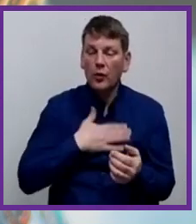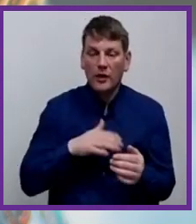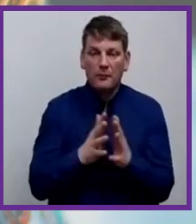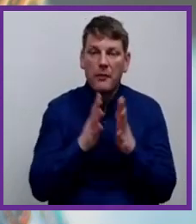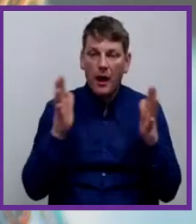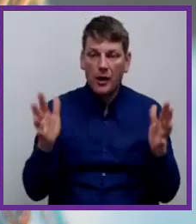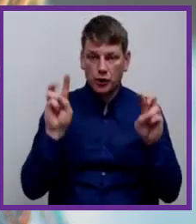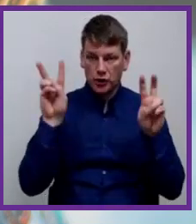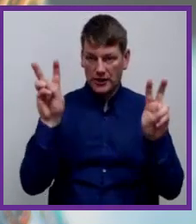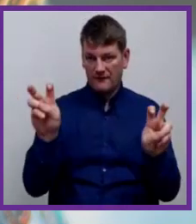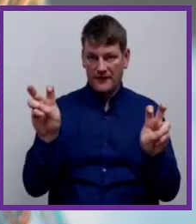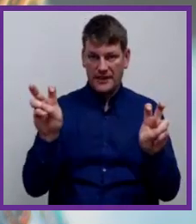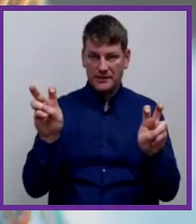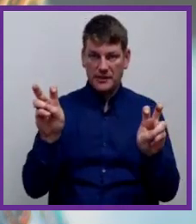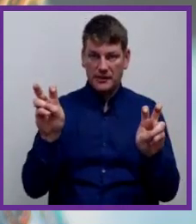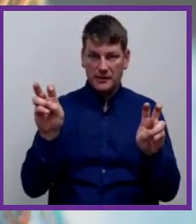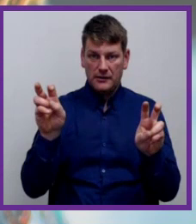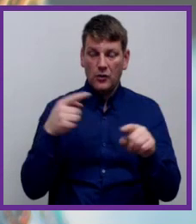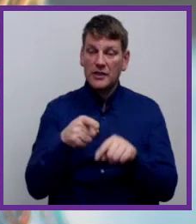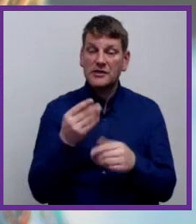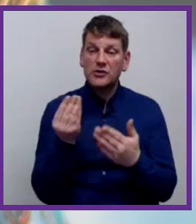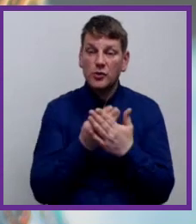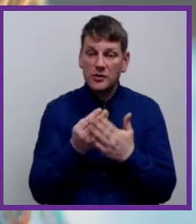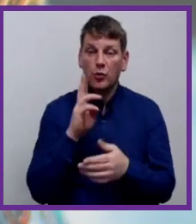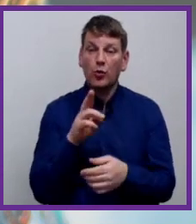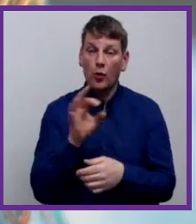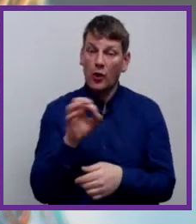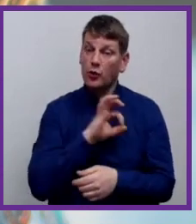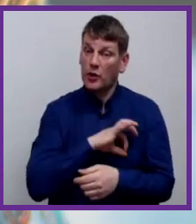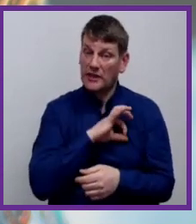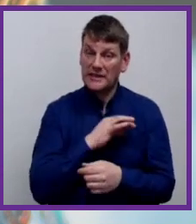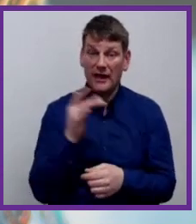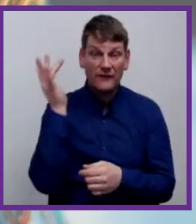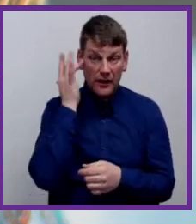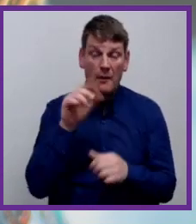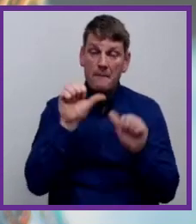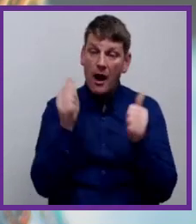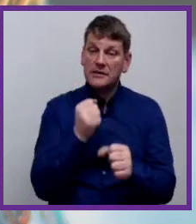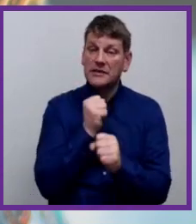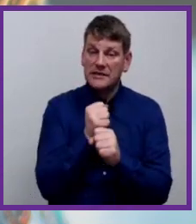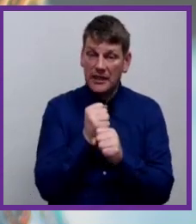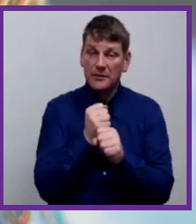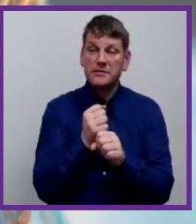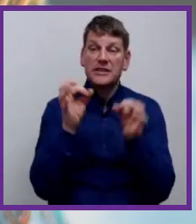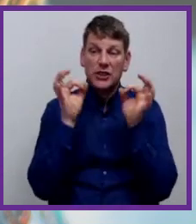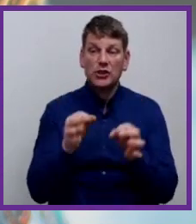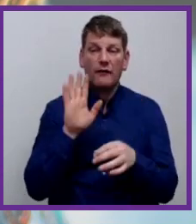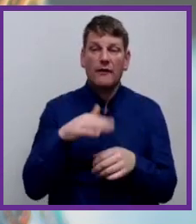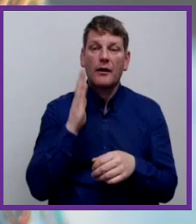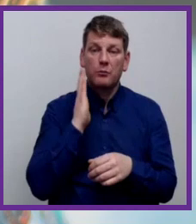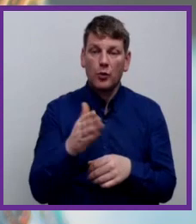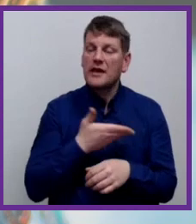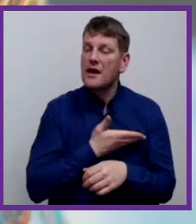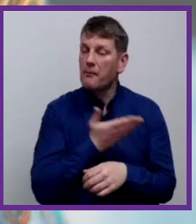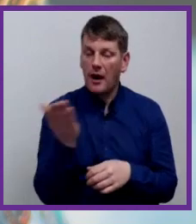plaša definīcija, un tas nozīmē, ka no juridiskā viedokļa mākslas darbs tiešām var būt